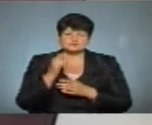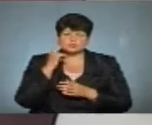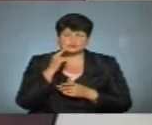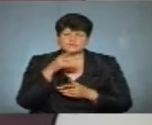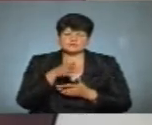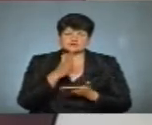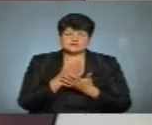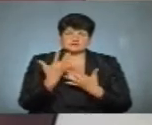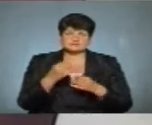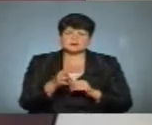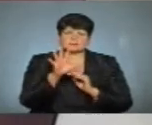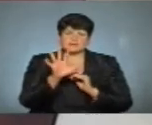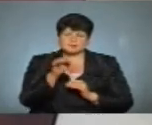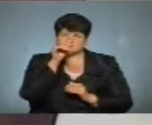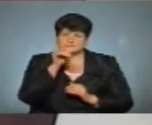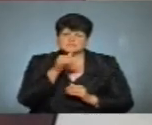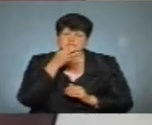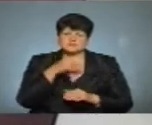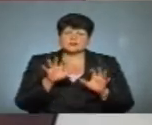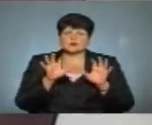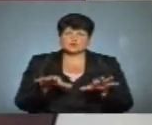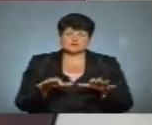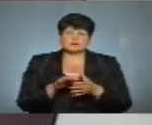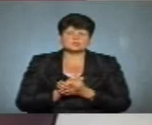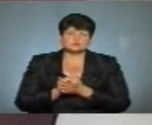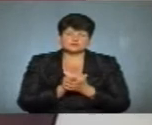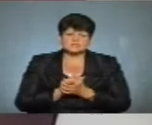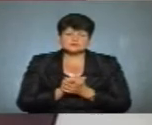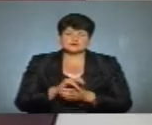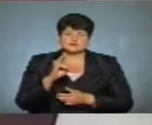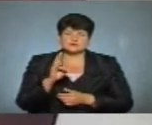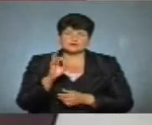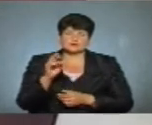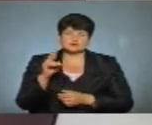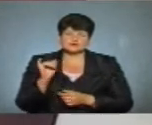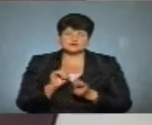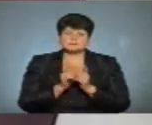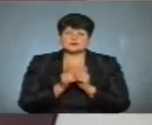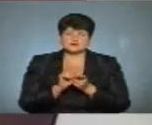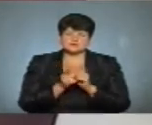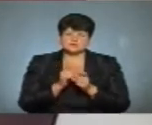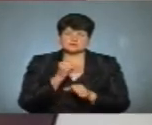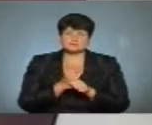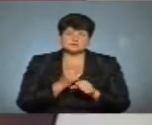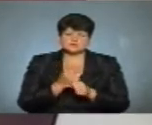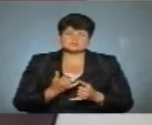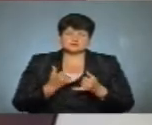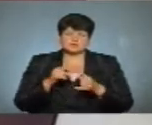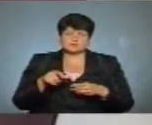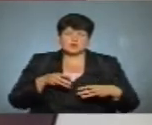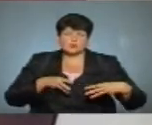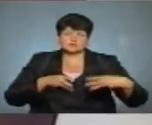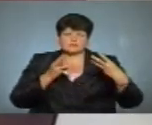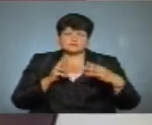Тернополі 5-й місяць, розповіла голова цього товариства Надія Куцовська. За її словами, сурдоперекладачі працюють з людьми онлайн. Як